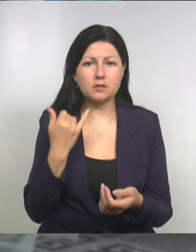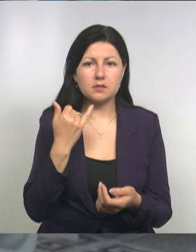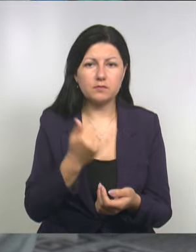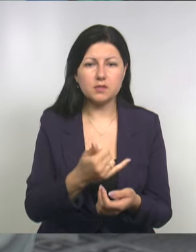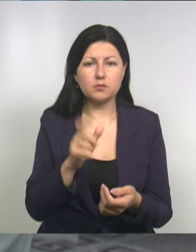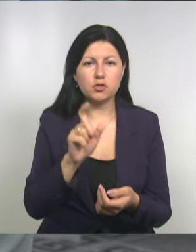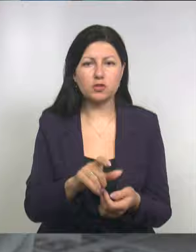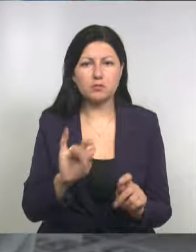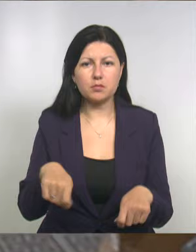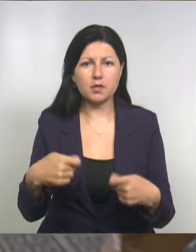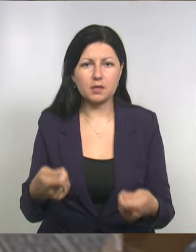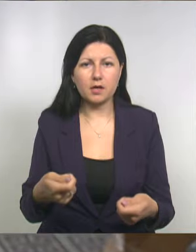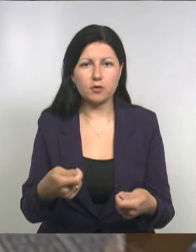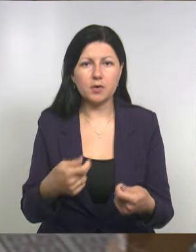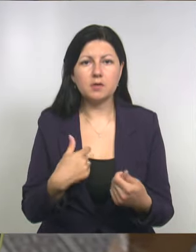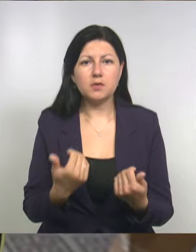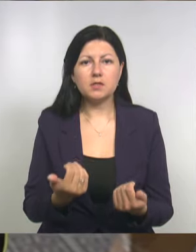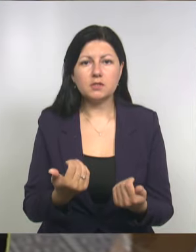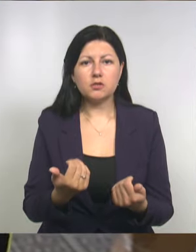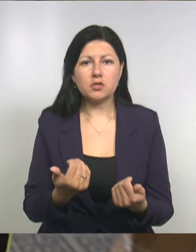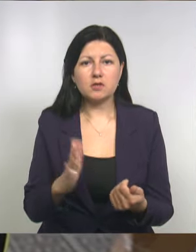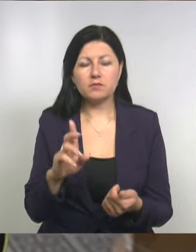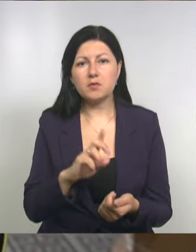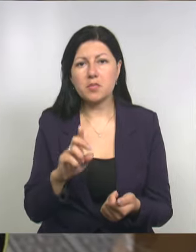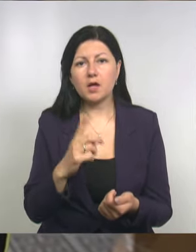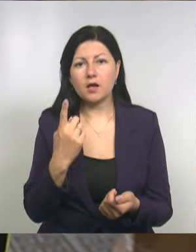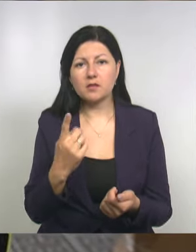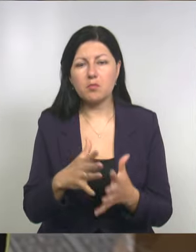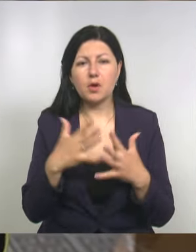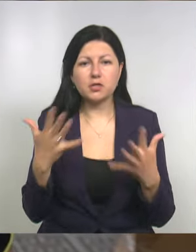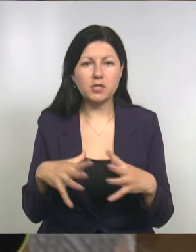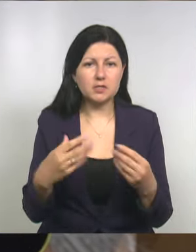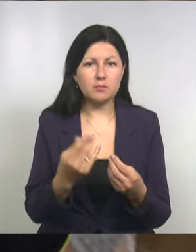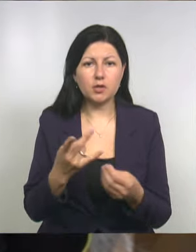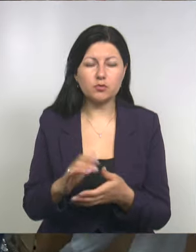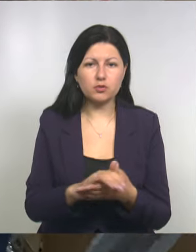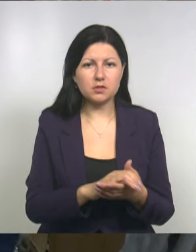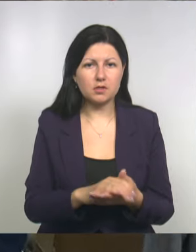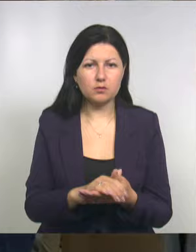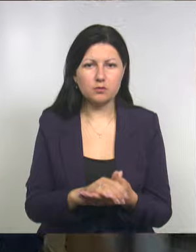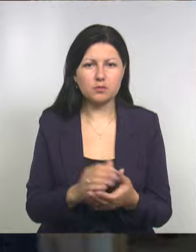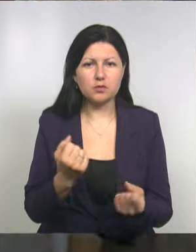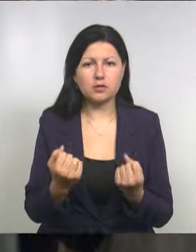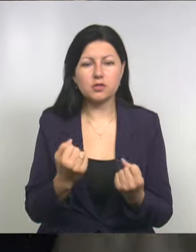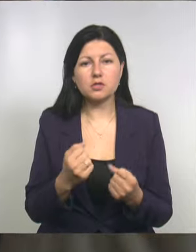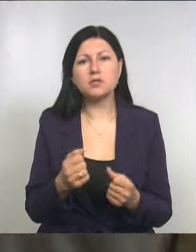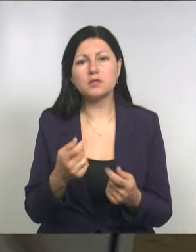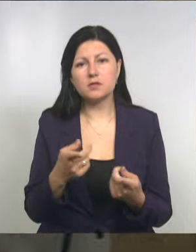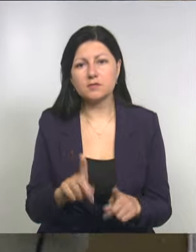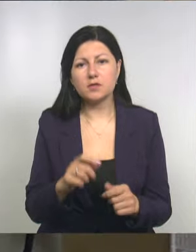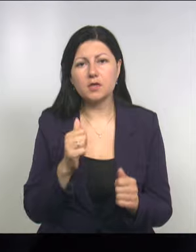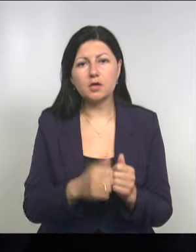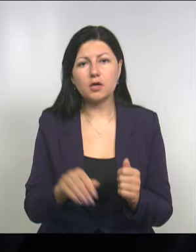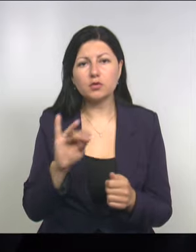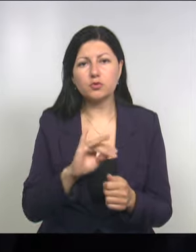с человеком, передаем. Мы сейчас, мне кажется, в Белгороде одна большая семья, и нам надо держаться друг за друга. Действительно, каждую историю